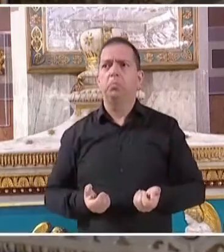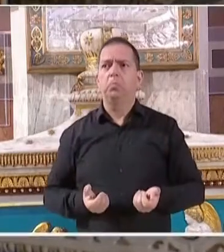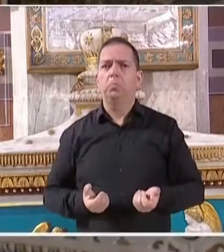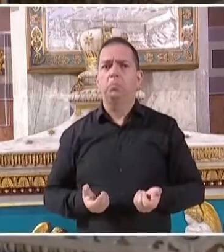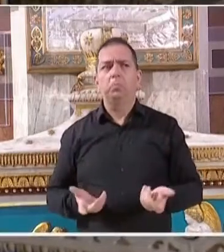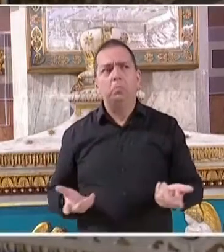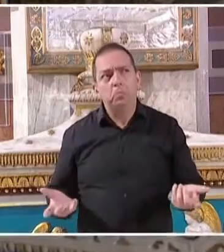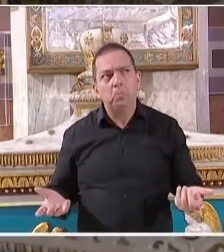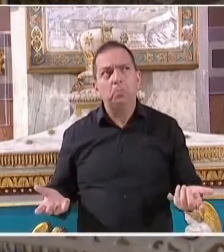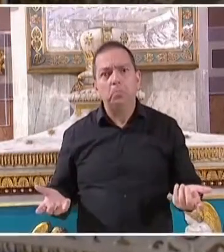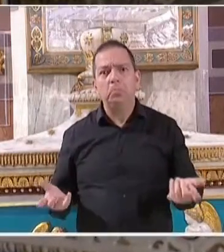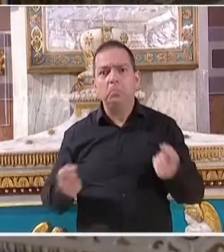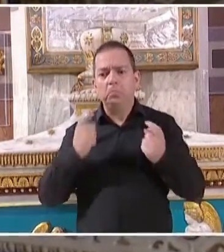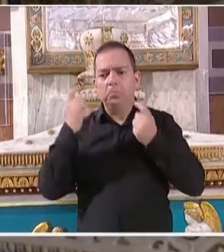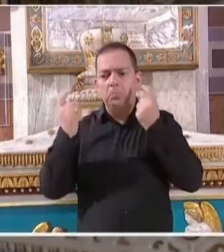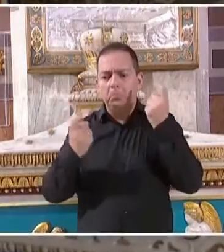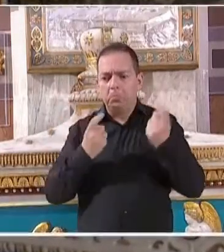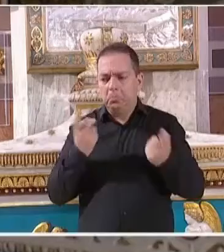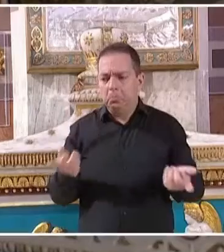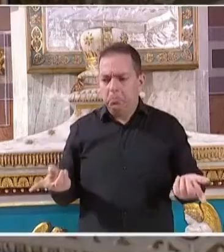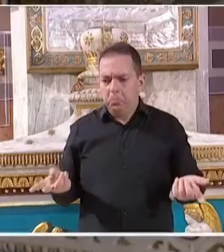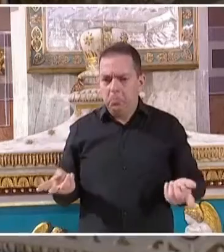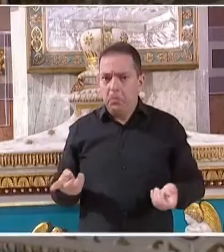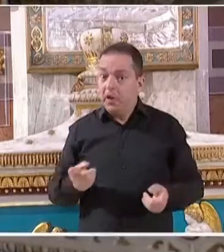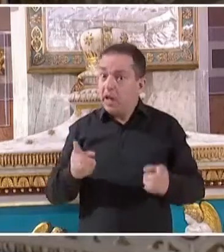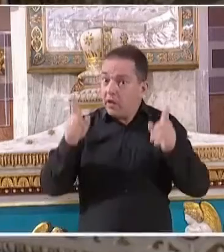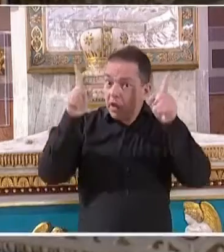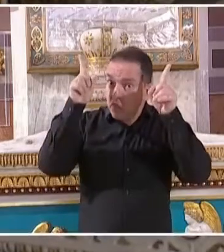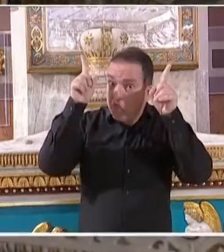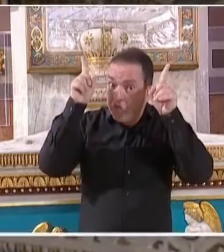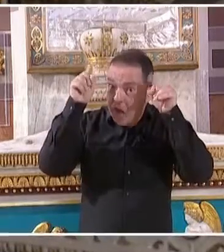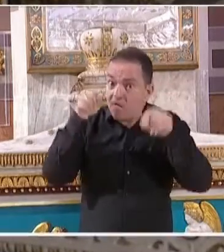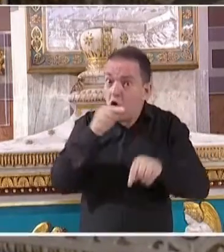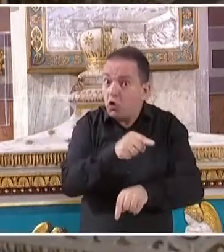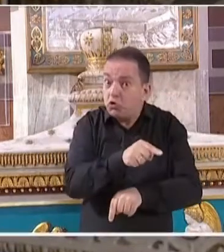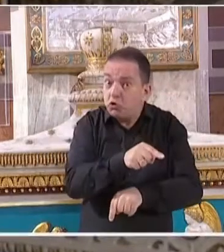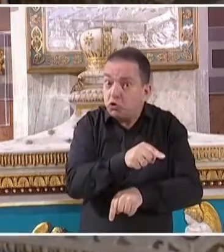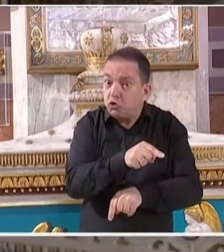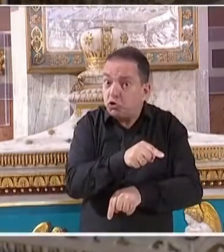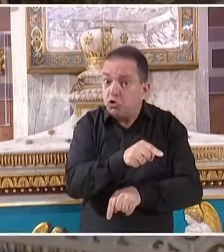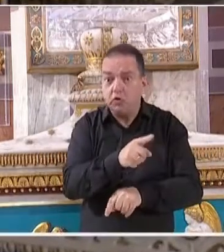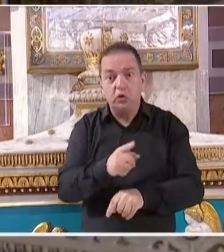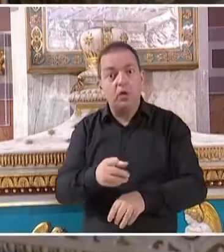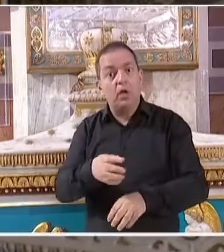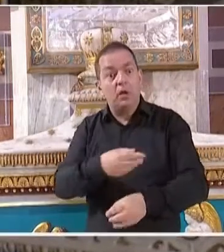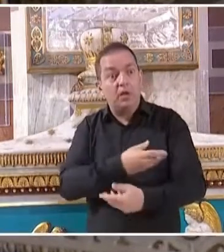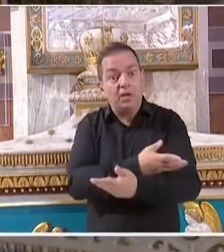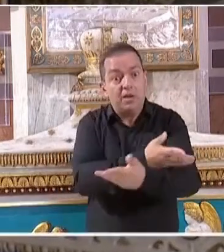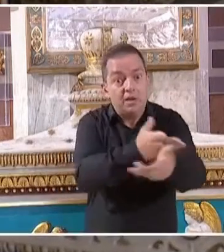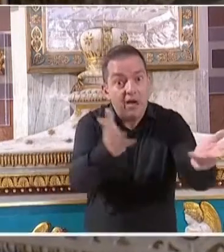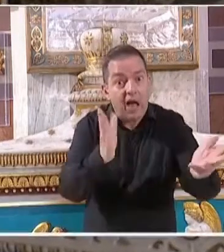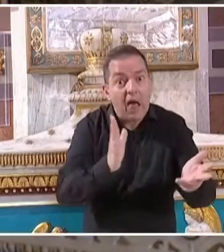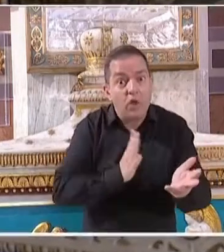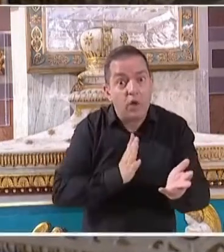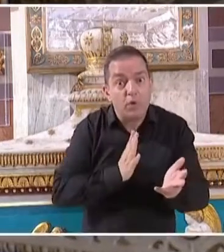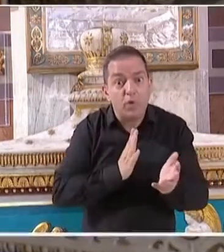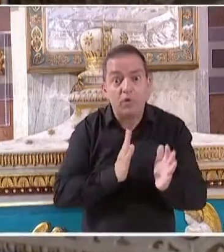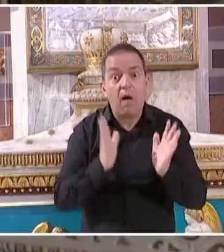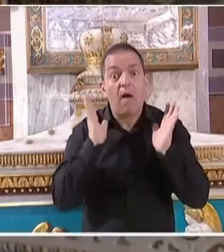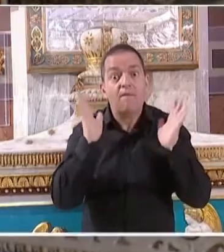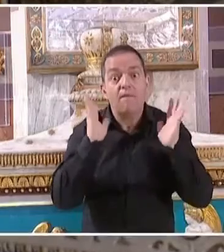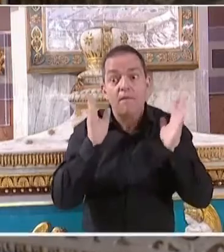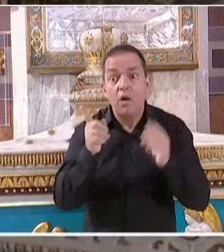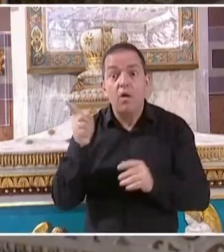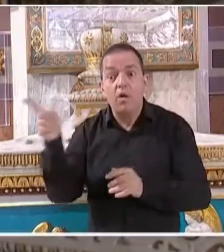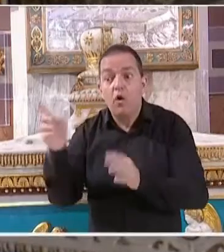παράδοξο, αγαπητοί μου, το πονηρό πνεύμα να μιλάει στους ανθρώπους για την εν Χριστώ